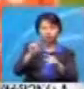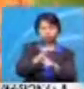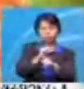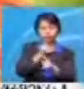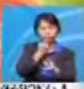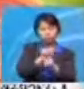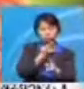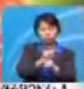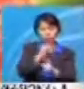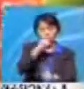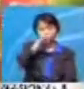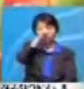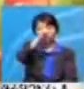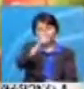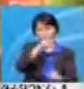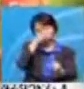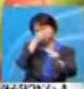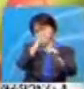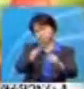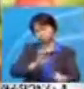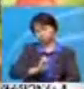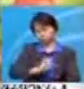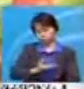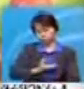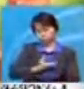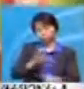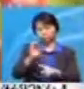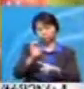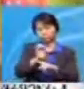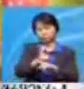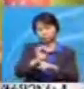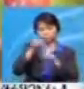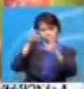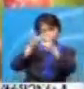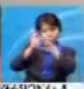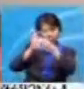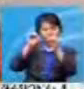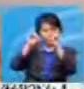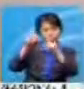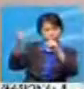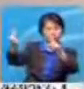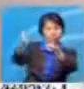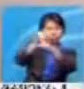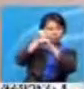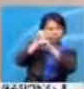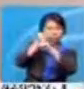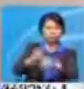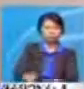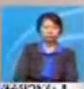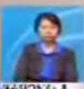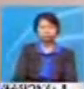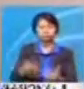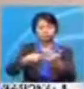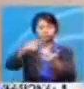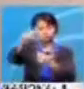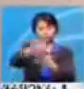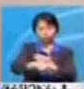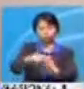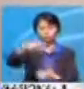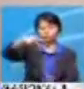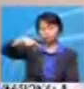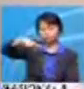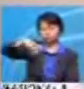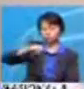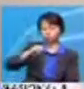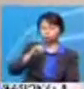mungkin bagi memastikan sasaran emas pertama negara di Olimpik tercapai. Program podium baru